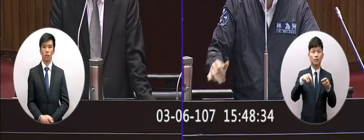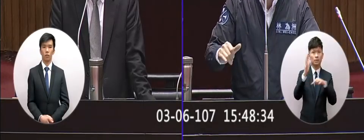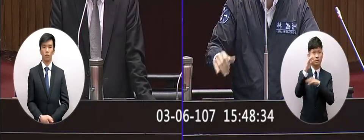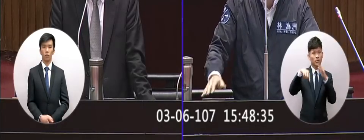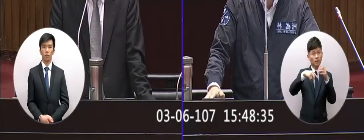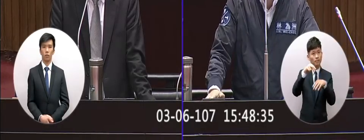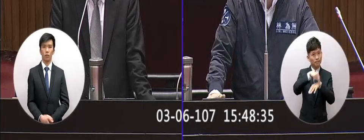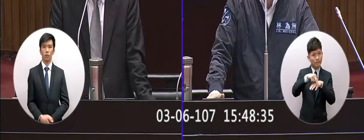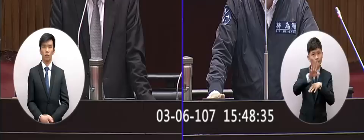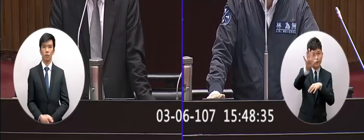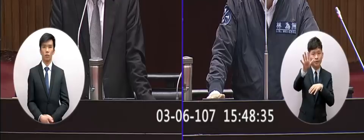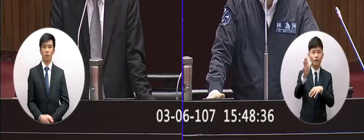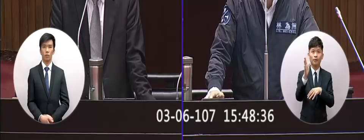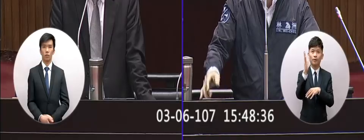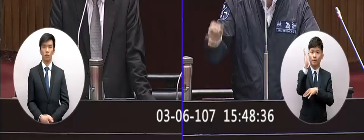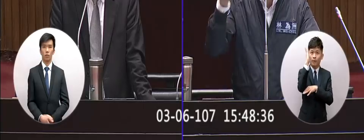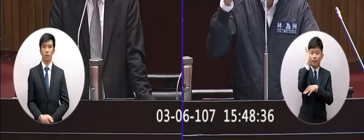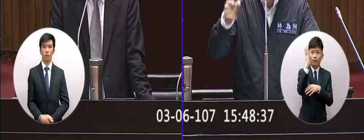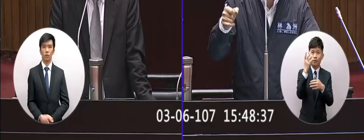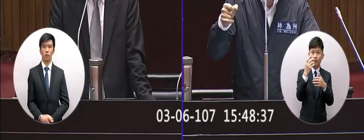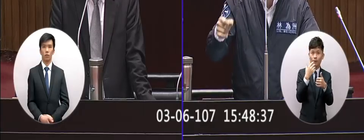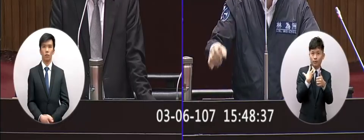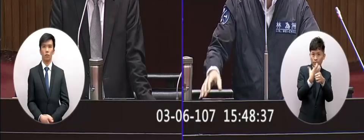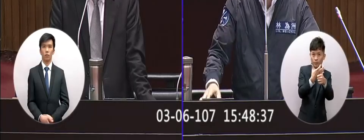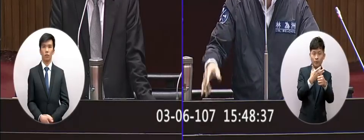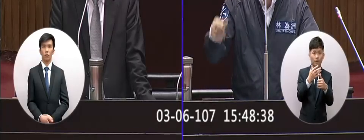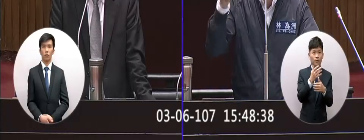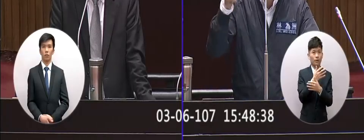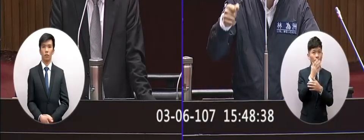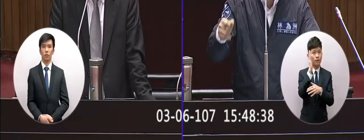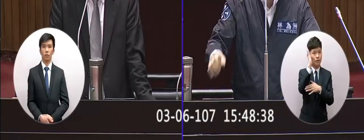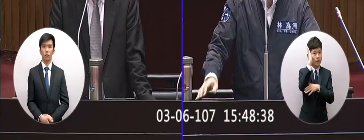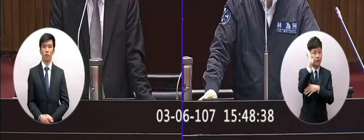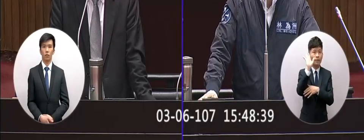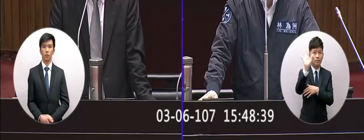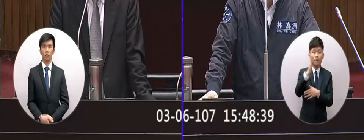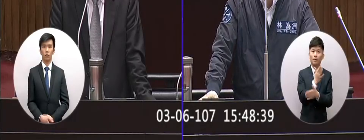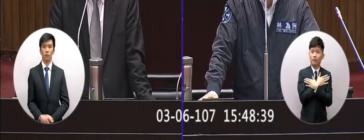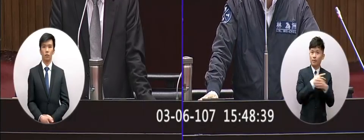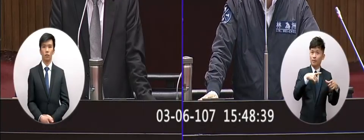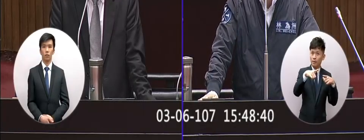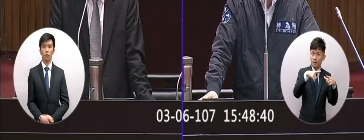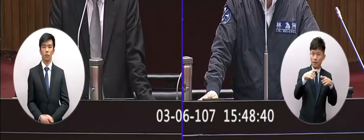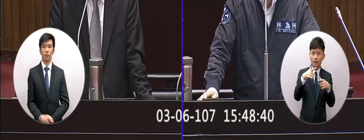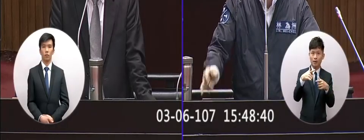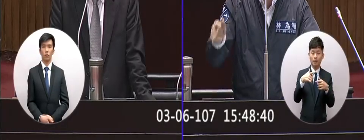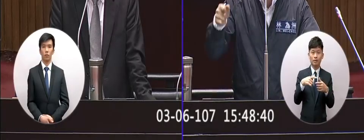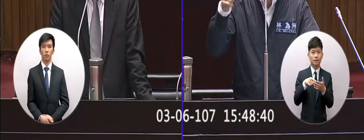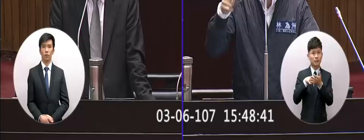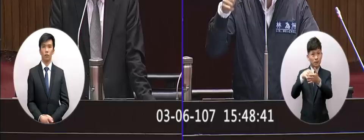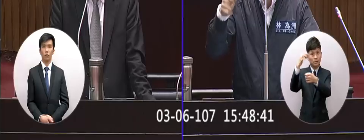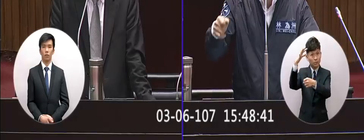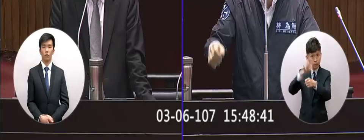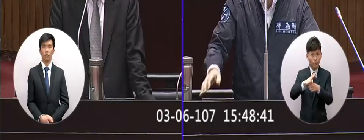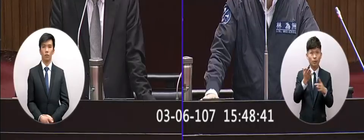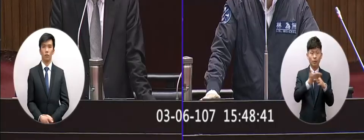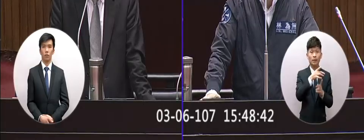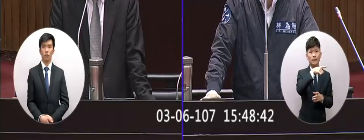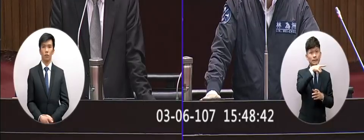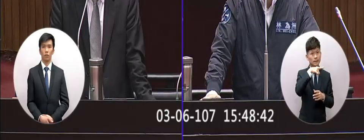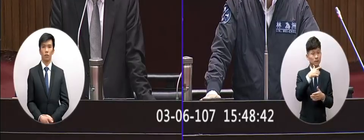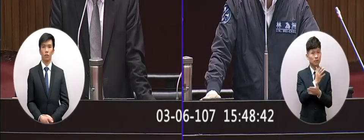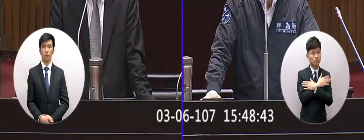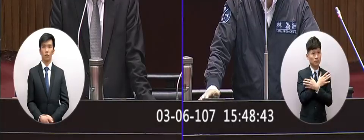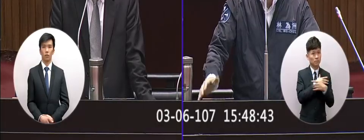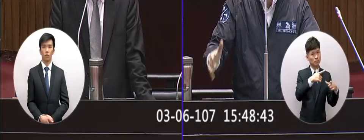的啦，公托公幼如何普及化，是用补助的方式，还是用跟民间的这个自营机构来合作